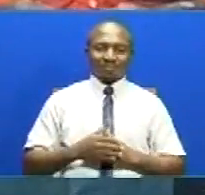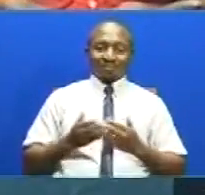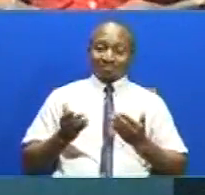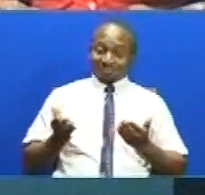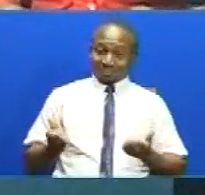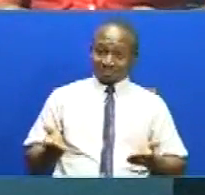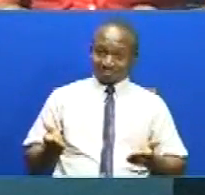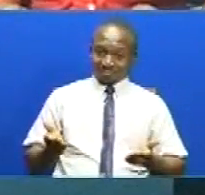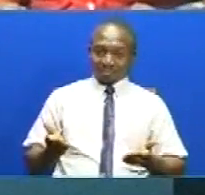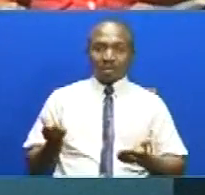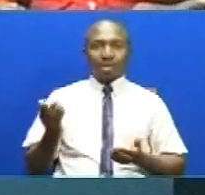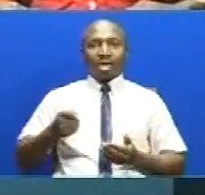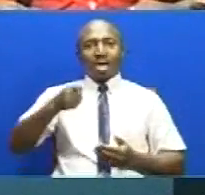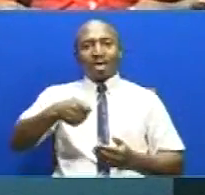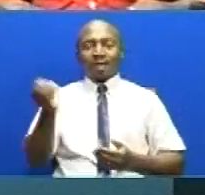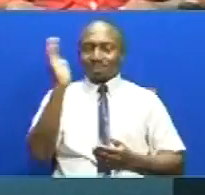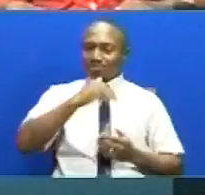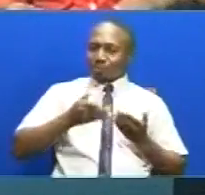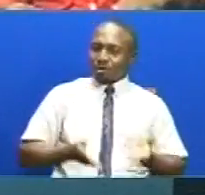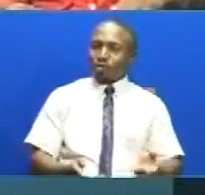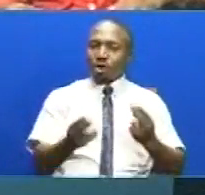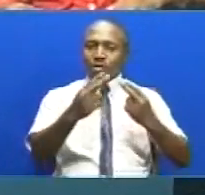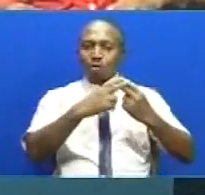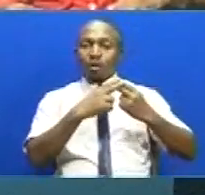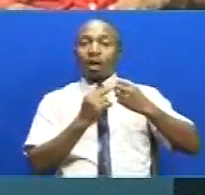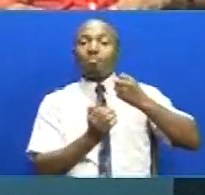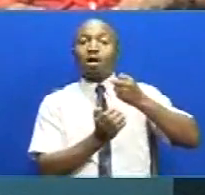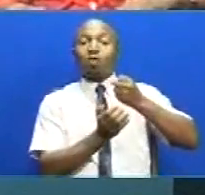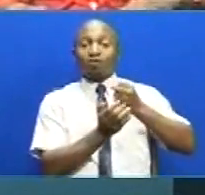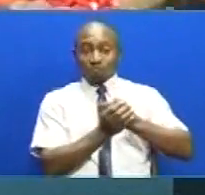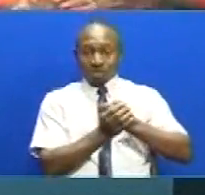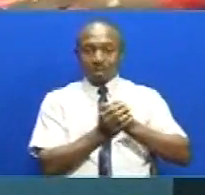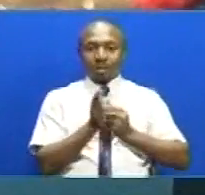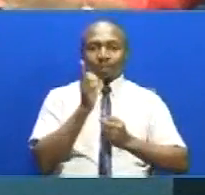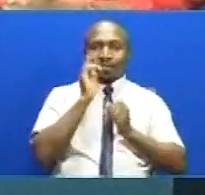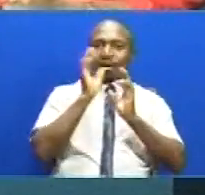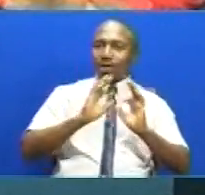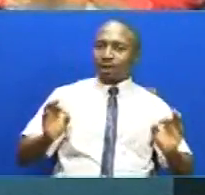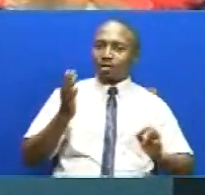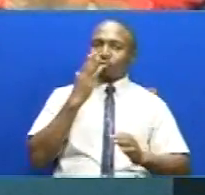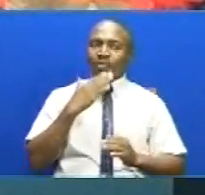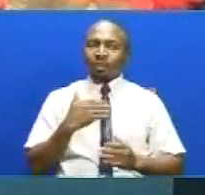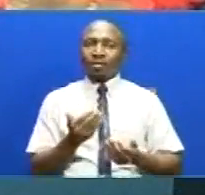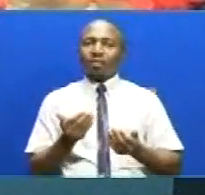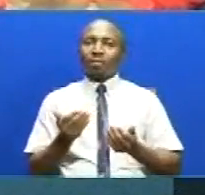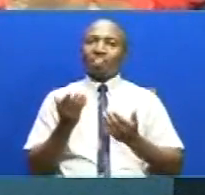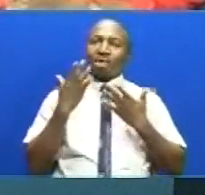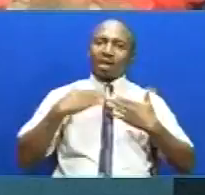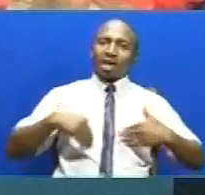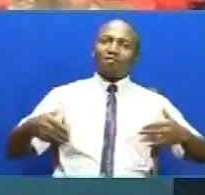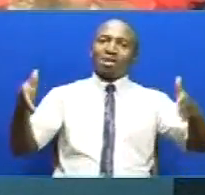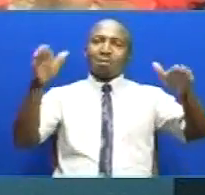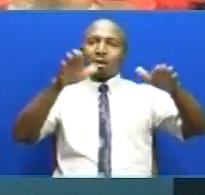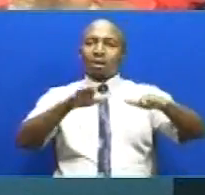Happy birthday Rais Dr. John Magufuli, kila la heri, tumtakie afya na baraka